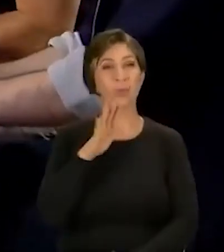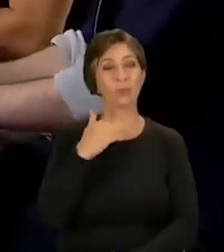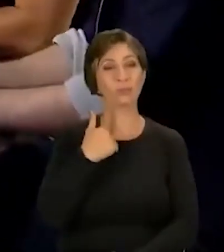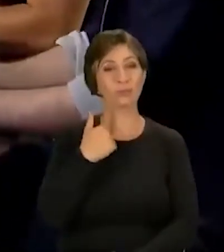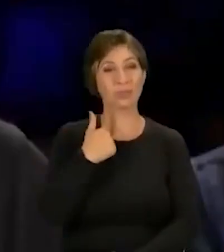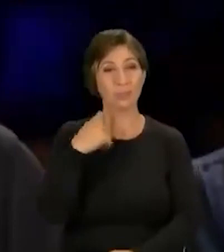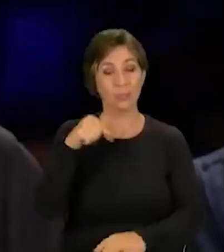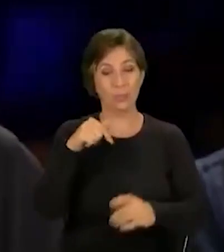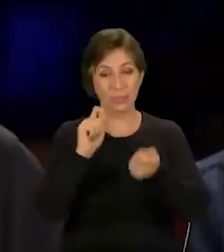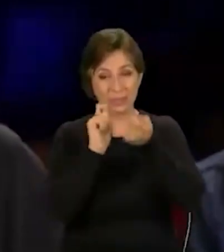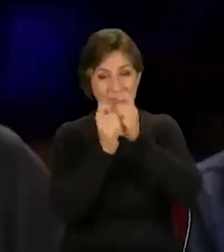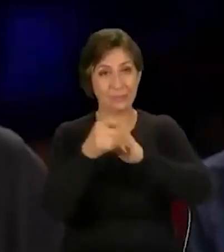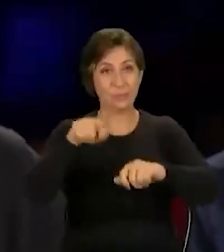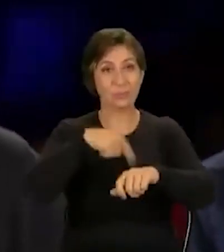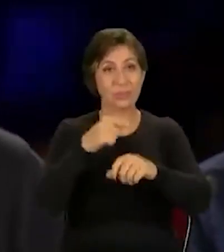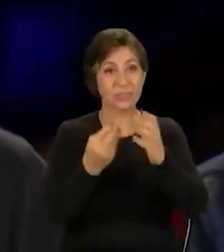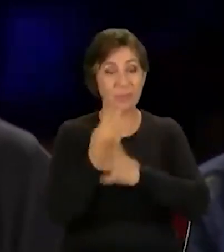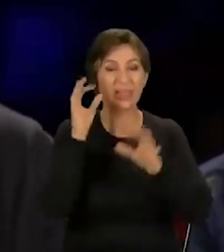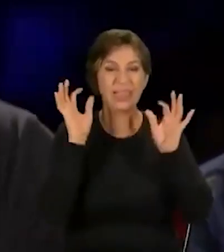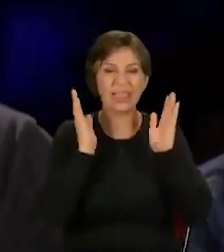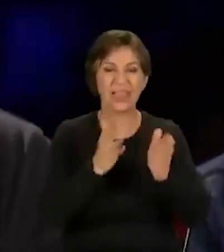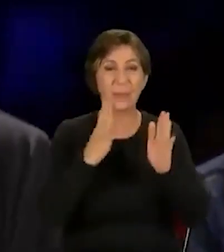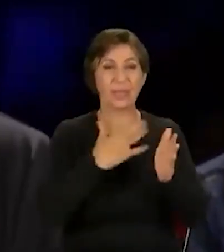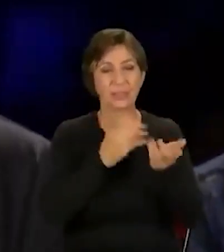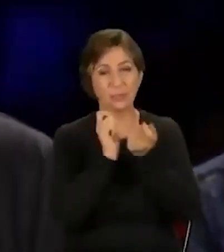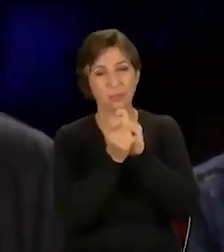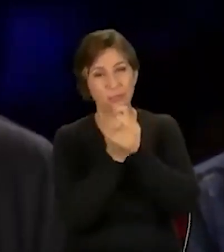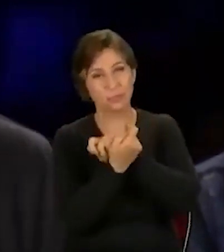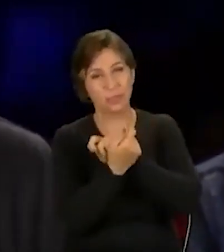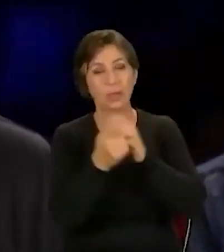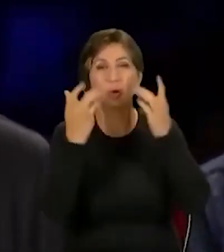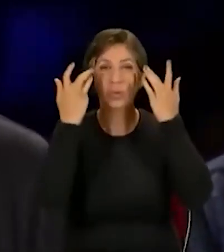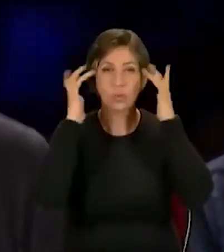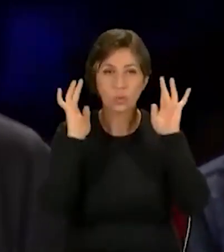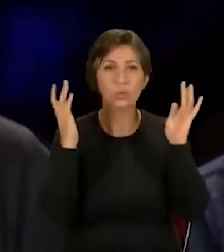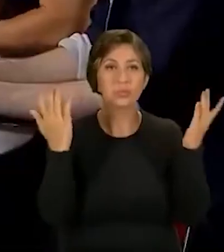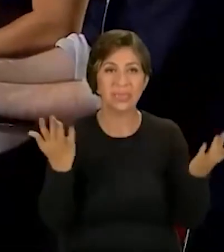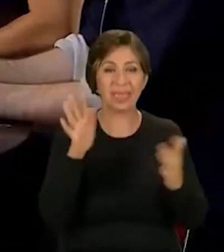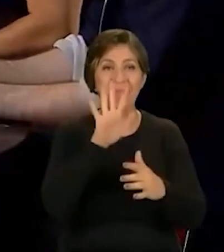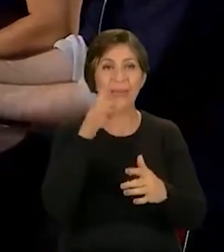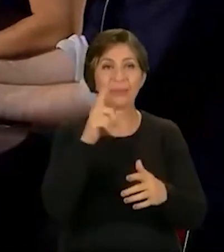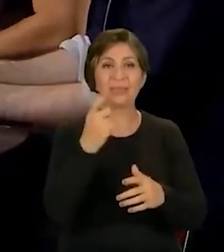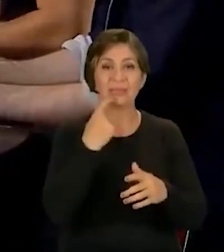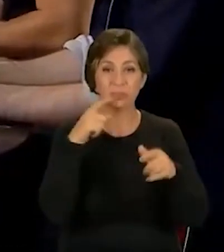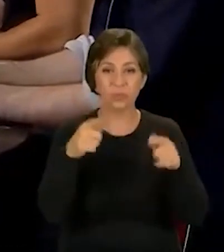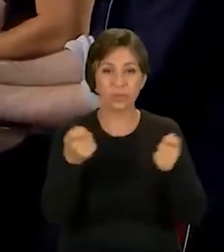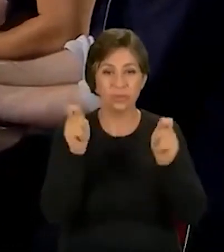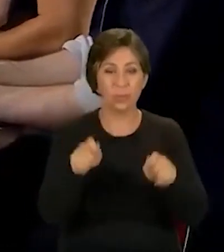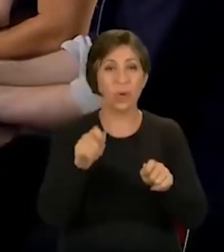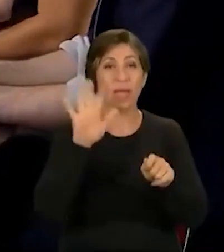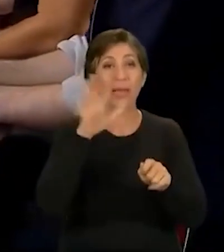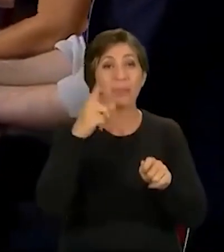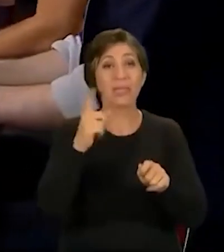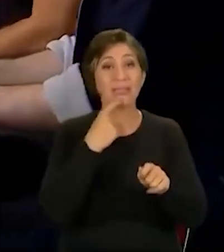Bizim bu evrimsel süre sonucunda ortaya çıkma biçimimiz devamlı kendini dönüştürme üzerine. Kültür zaten 50 bin yıldır bu işi yapıyor. 50 bin